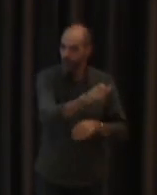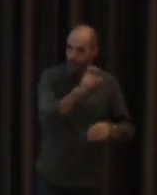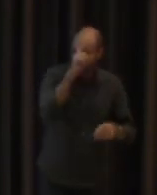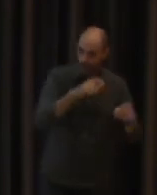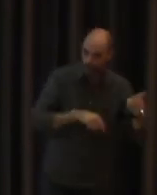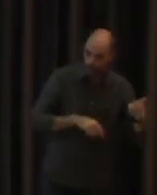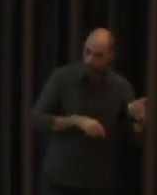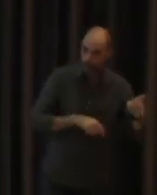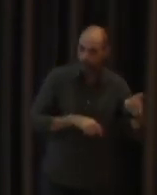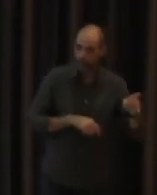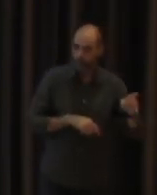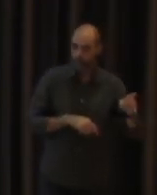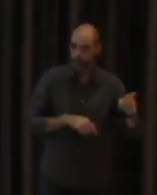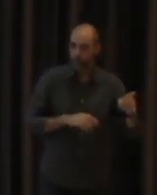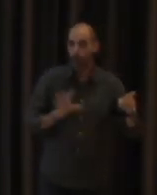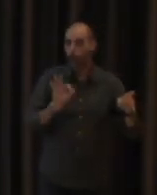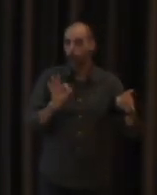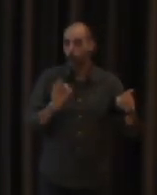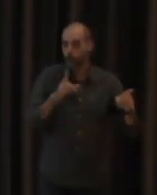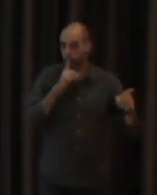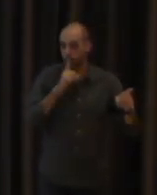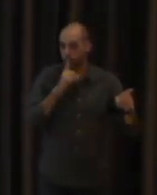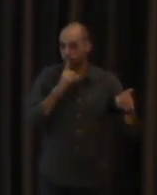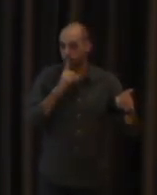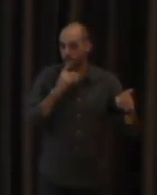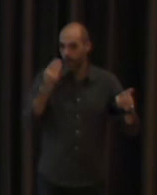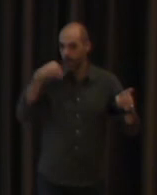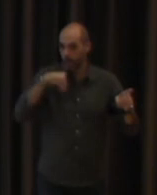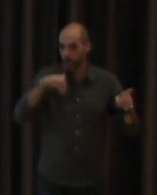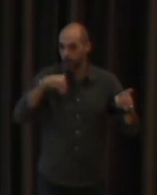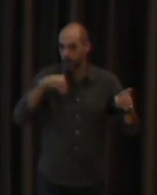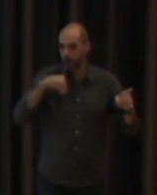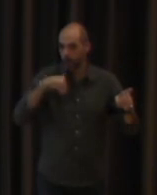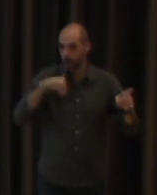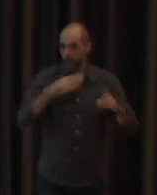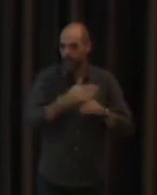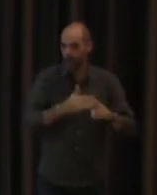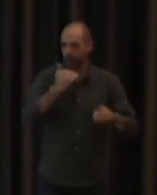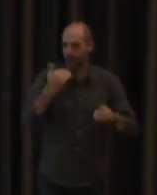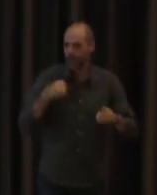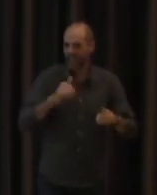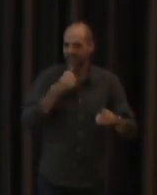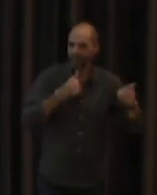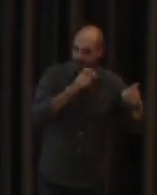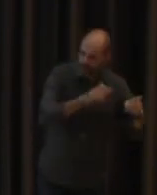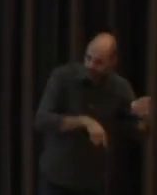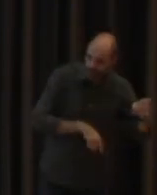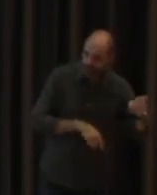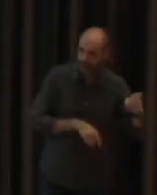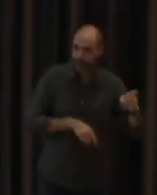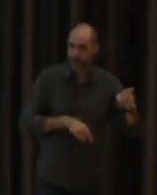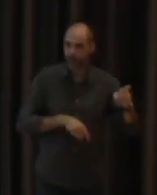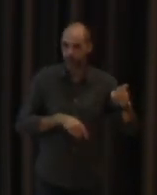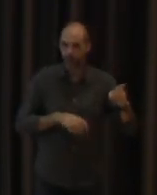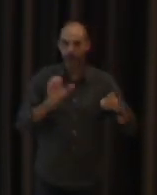podem tenir el silenci, l'anàfora elíptica, per referir-nos també al personatge. Per tant, poden tenir seu, en i